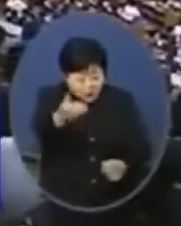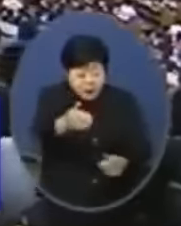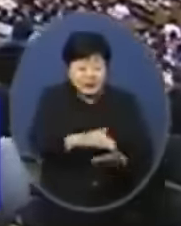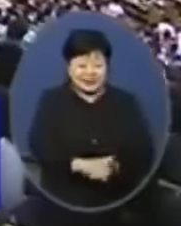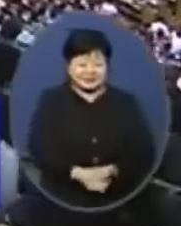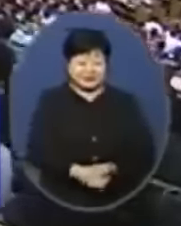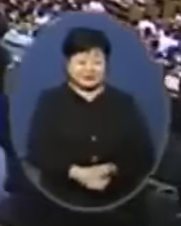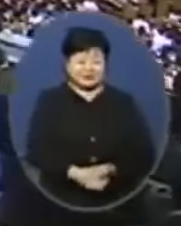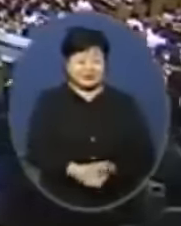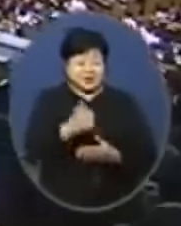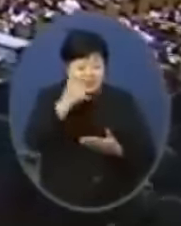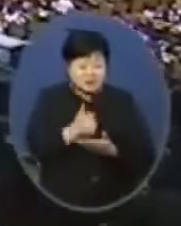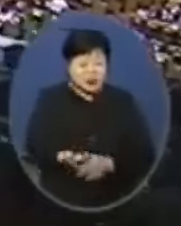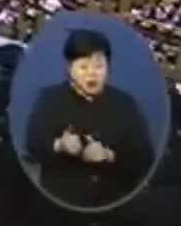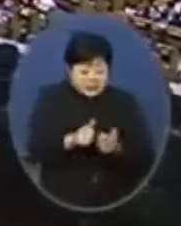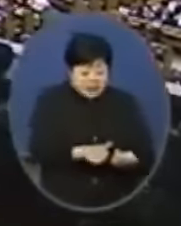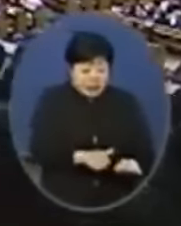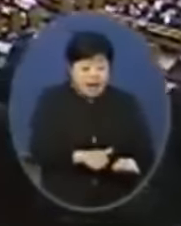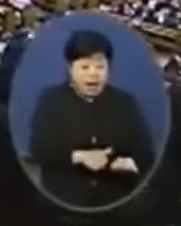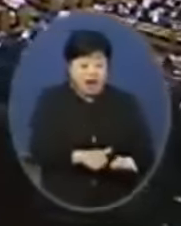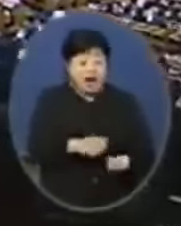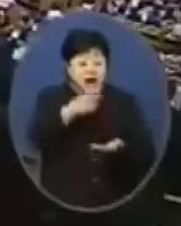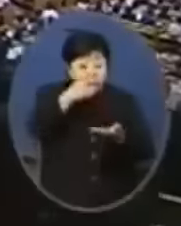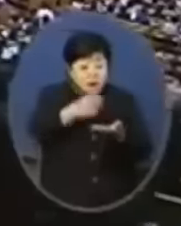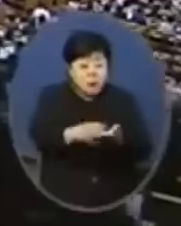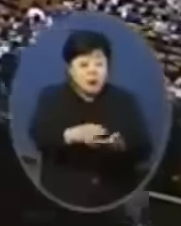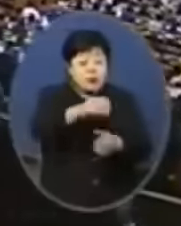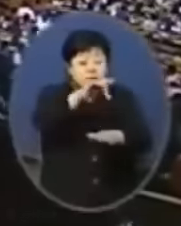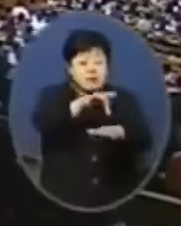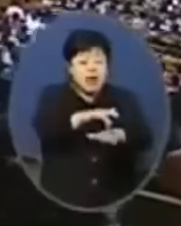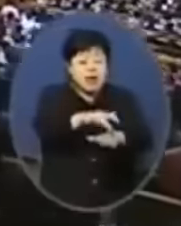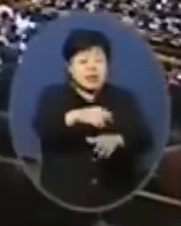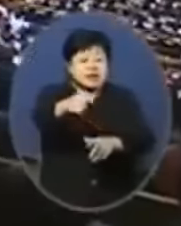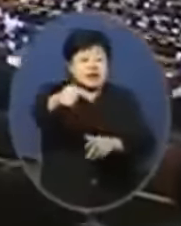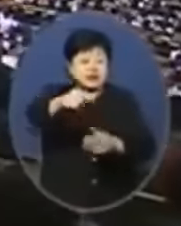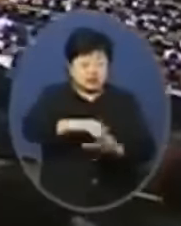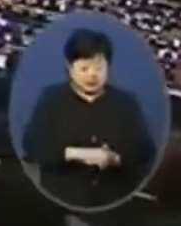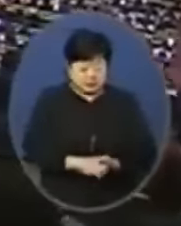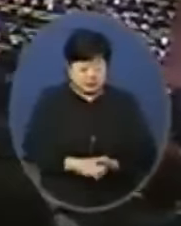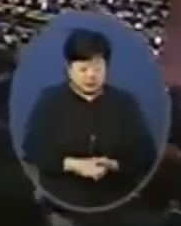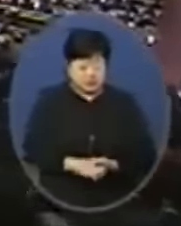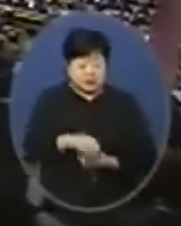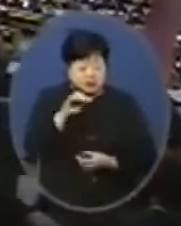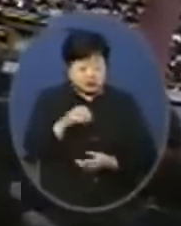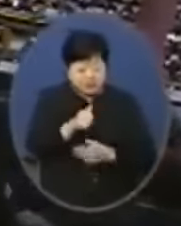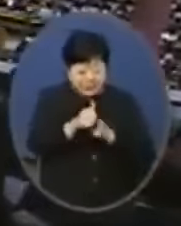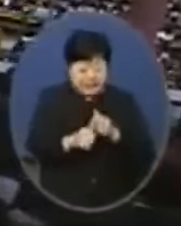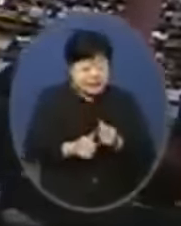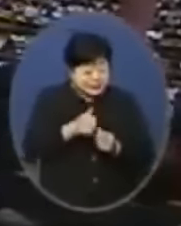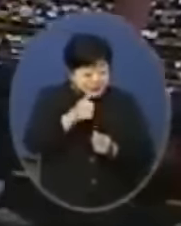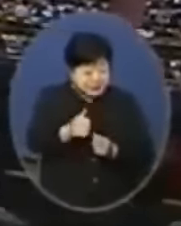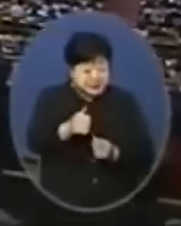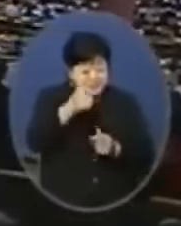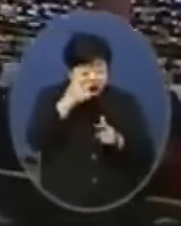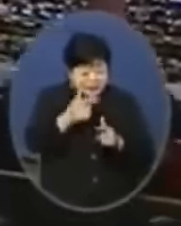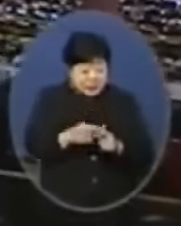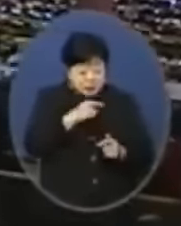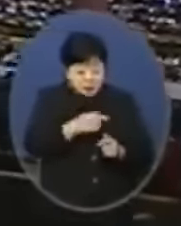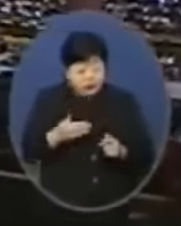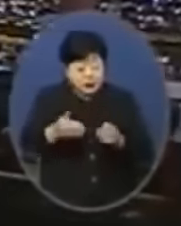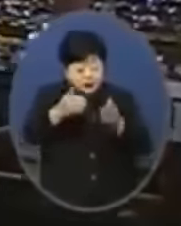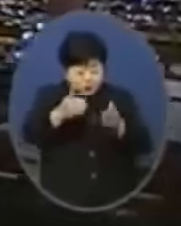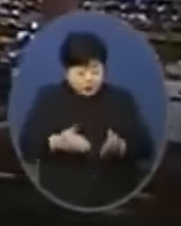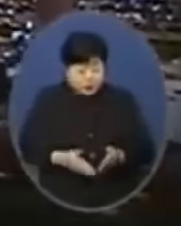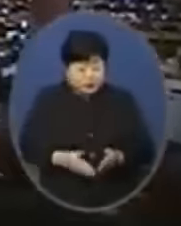해방하였음이라. 죄와 사망의 법은 마귀가 가지고 있던 법인데 거기에서 하나님이 예수 그리스도의 보혈을